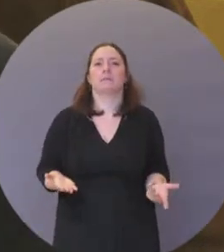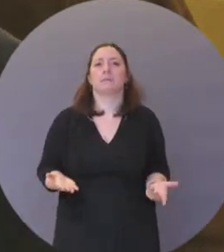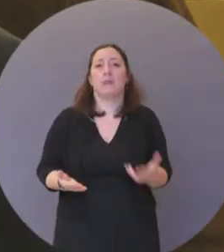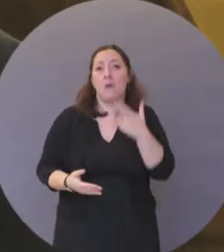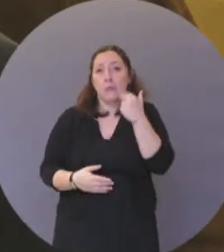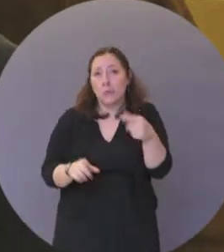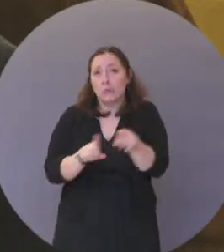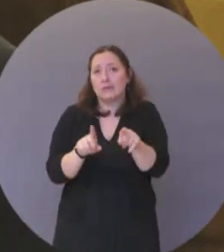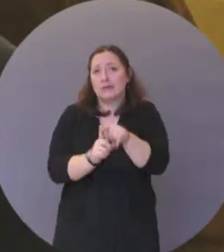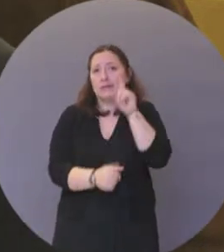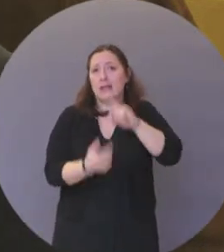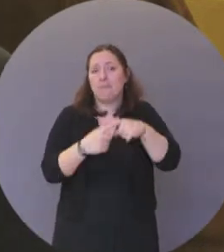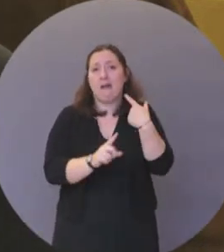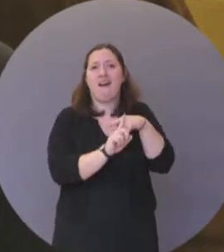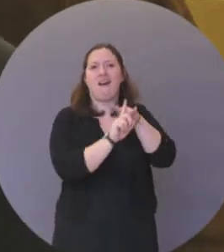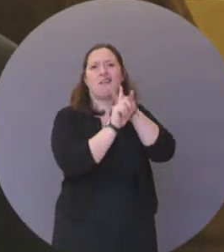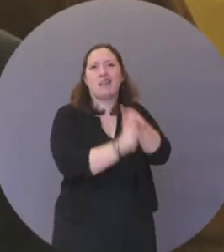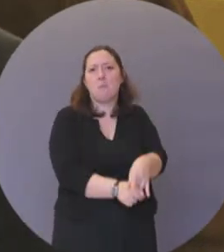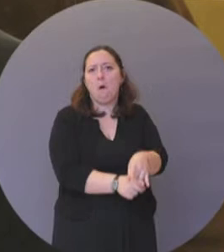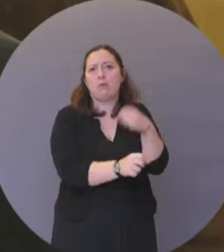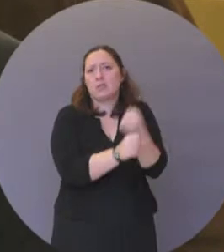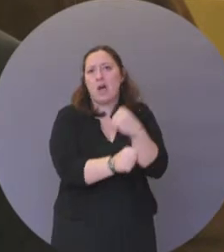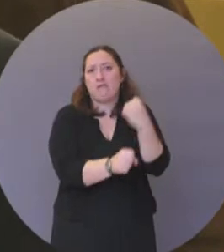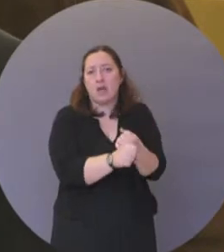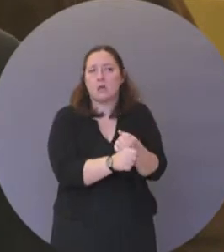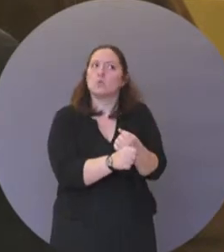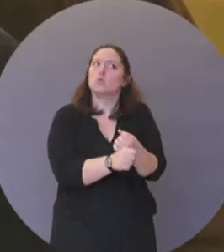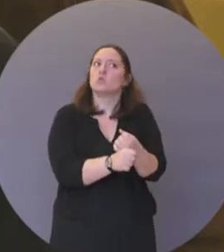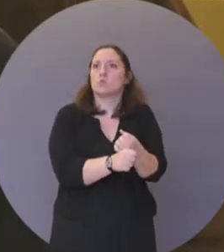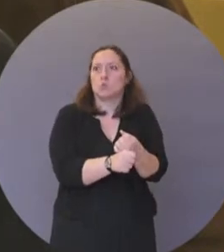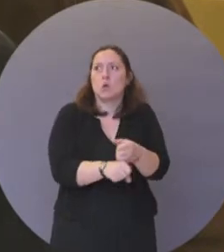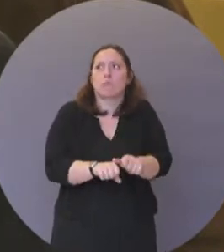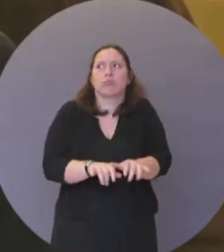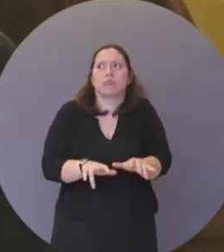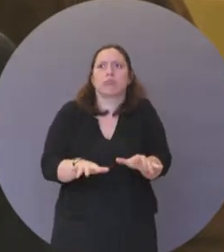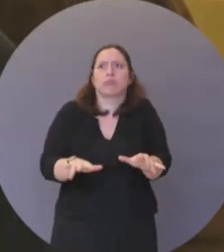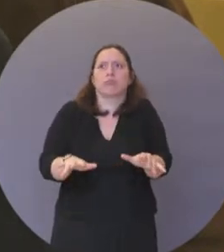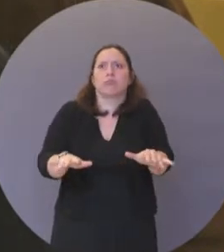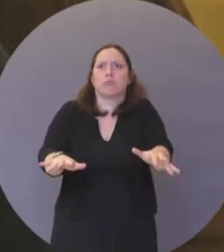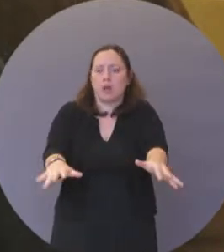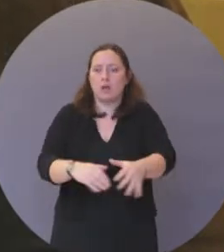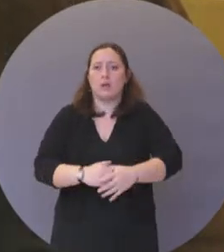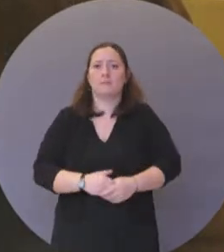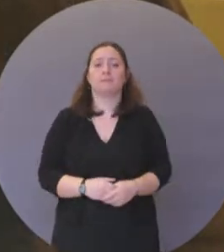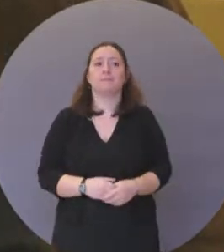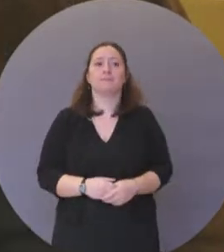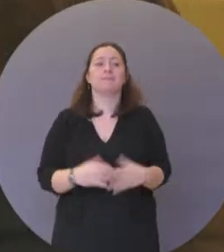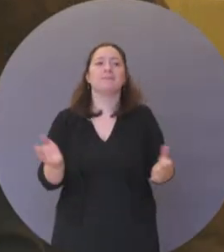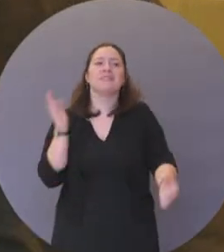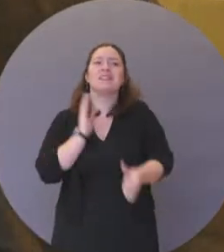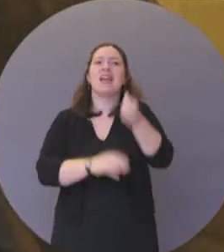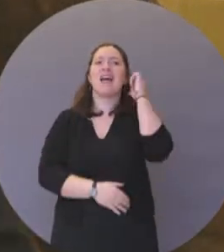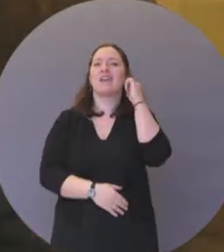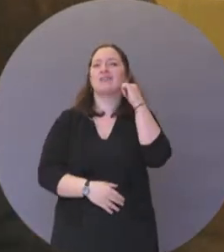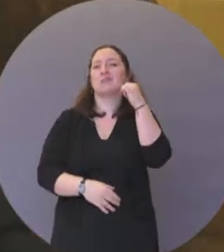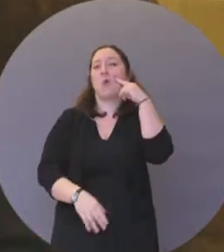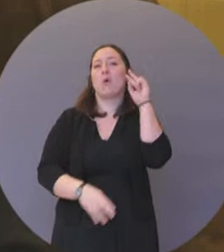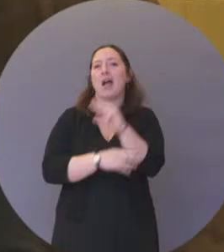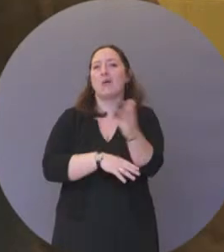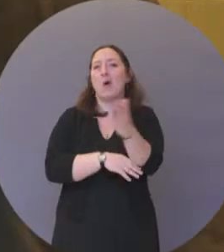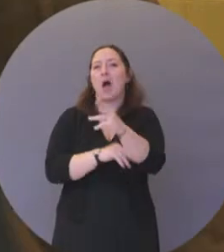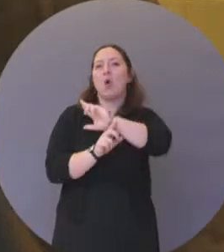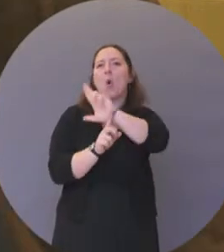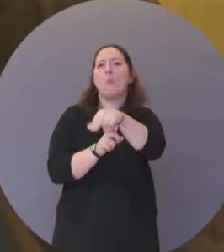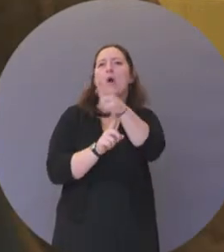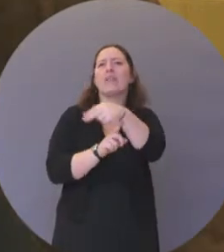harcèlement au travail devenu une norme dans bien des entreprises quand même malgré tout hier je regardais cash investigation je pense que vous êtes un